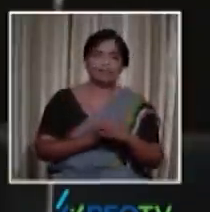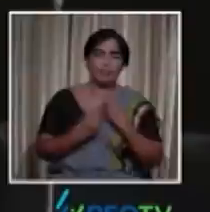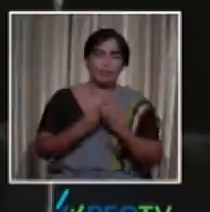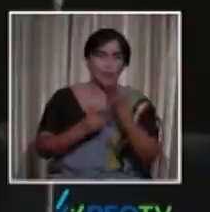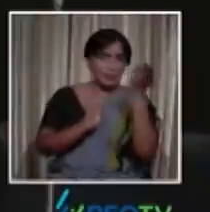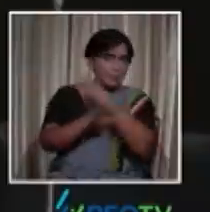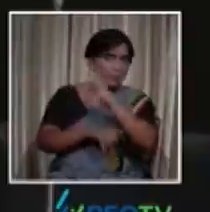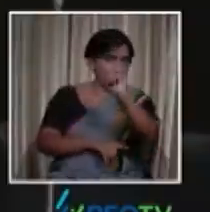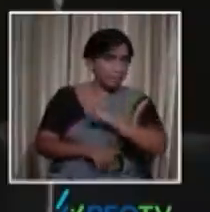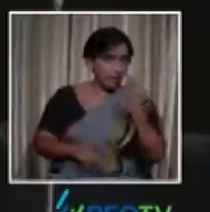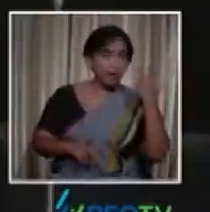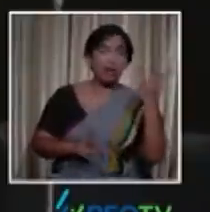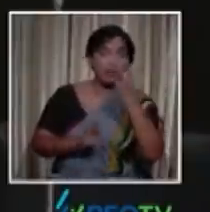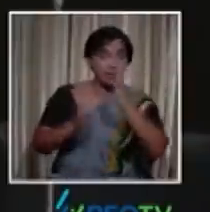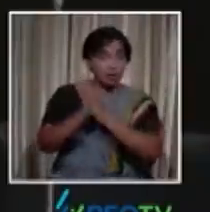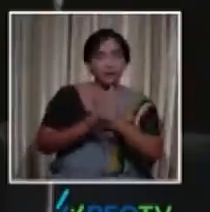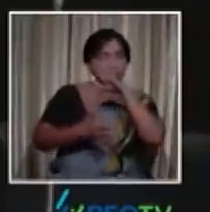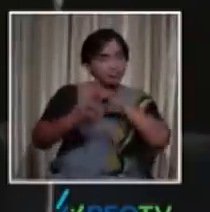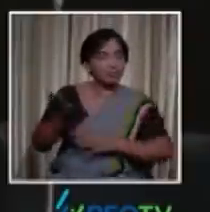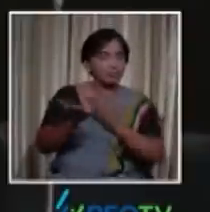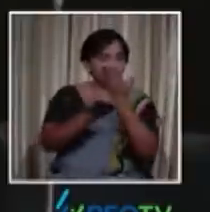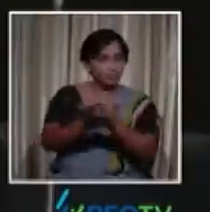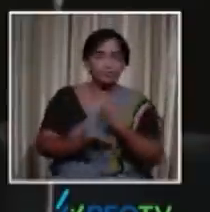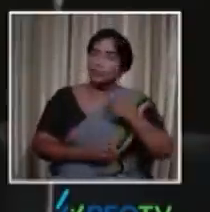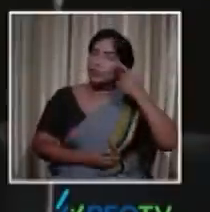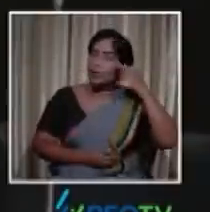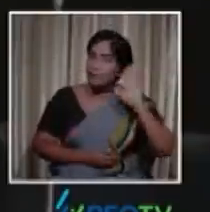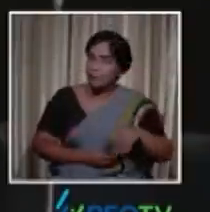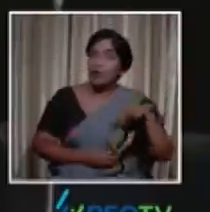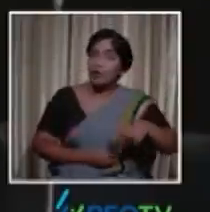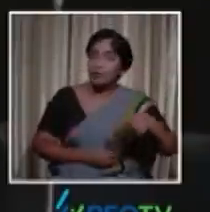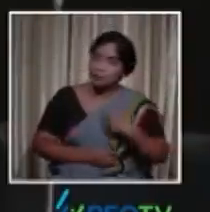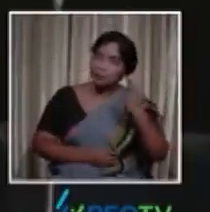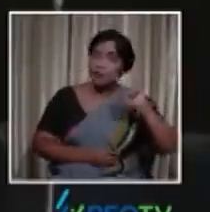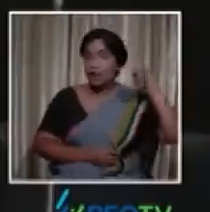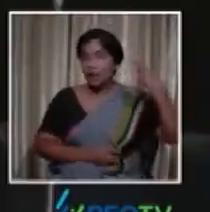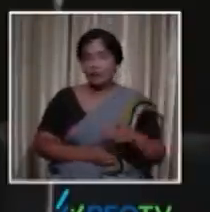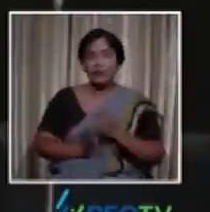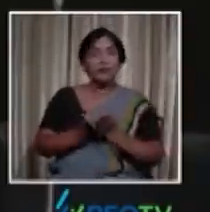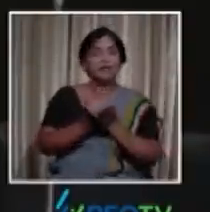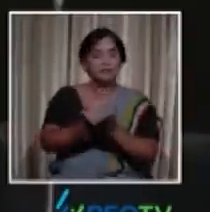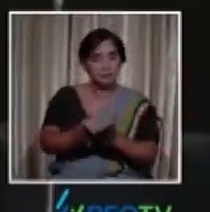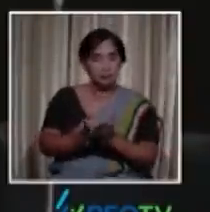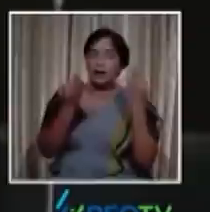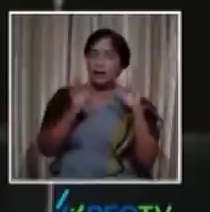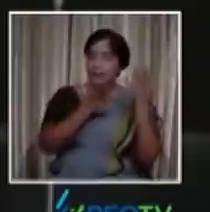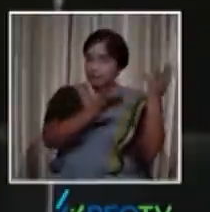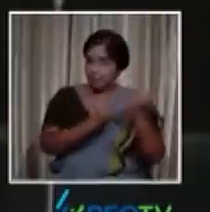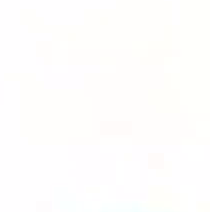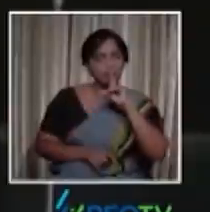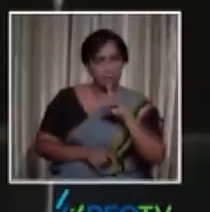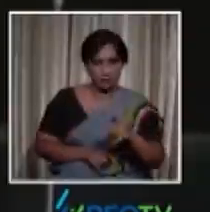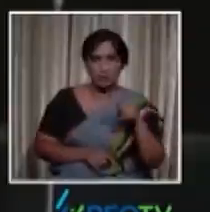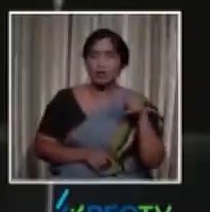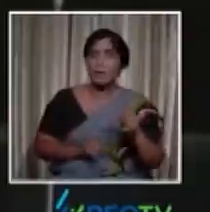සමාගම ඒ මුදල් දෙකම පියවීමේ කටයුතු සිදු කරනකම් අපි බලාපොරොත්තු වෙනවා අද දවසේ හෝ හෙට දවසේ මේ නෞකාව නිදහස් කරගෙන මේ කටයුතු